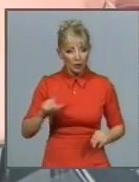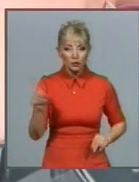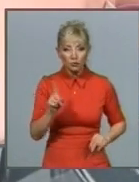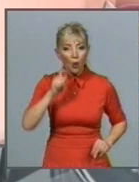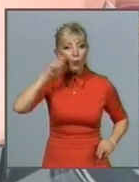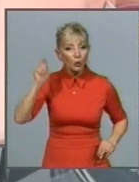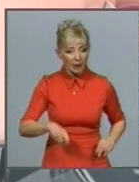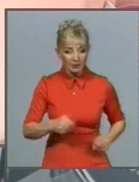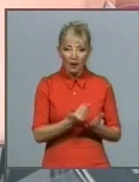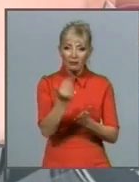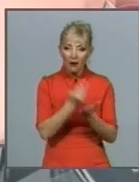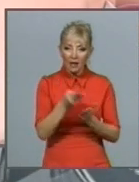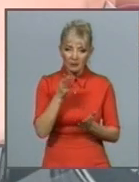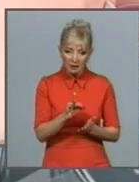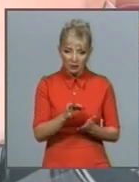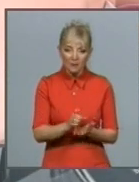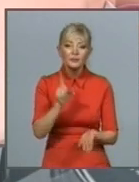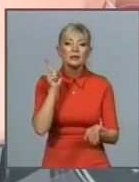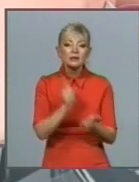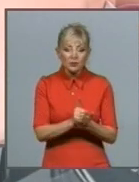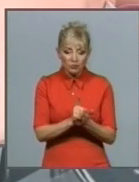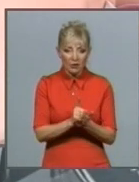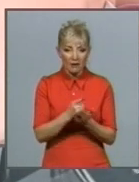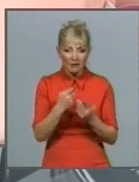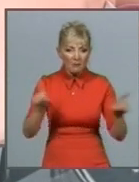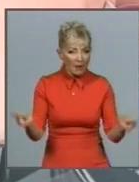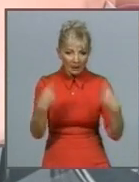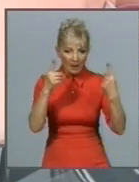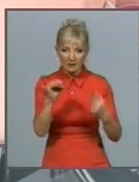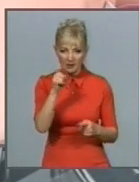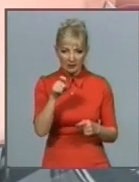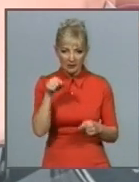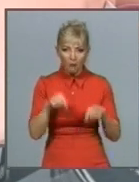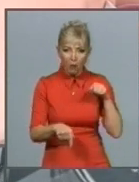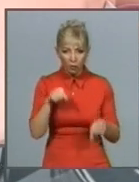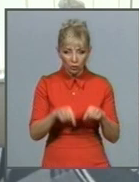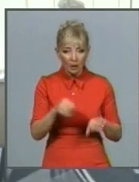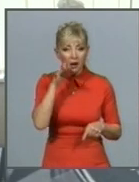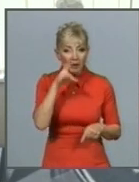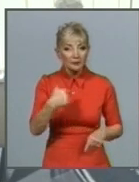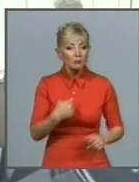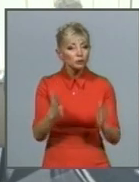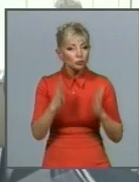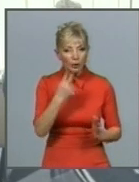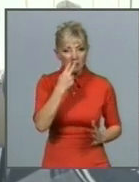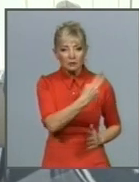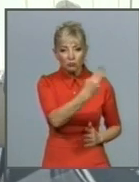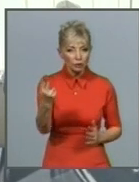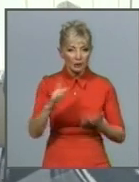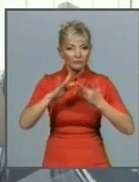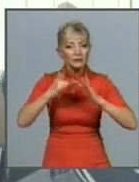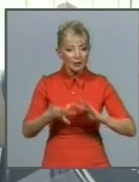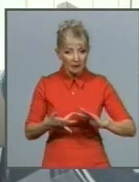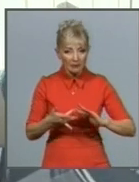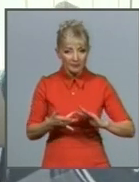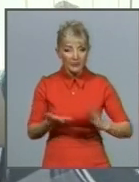нарешті повинна вилізти вже з цього болота. Коли ми тільки дивимося в інтернеті, в соцмережах,